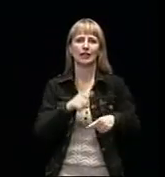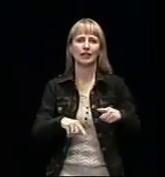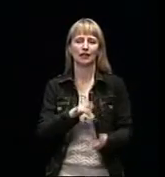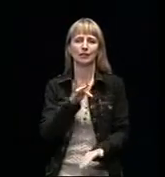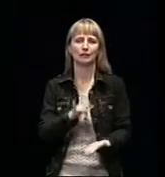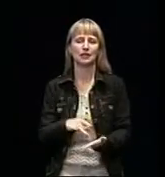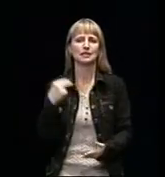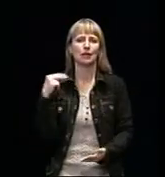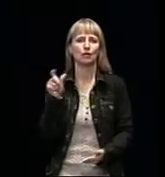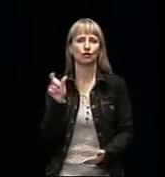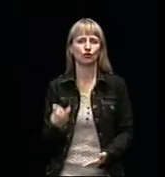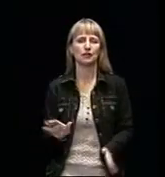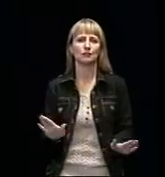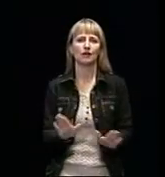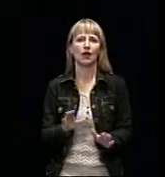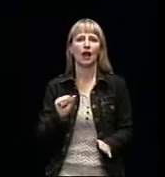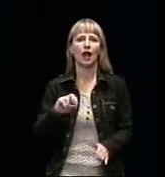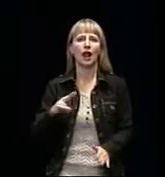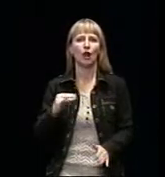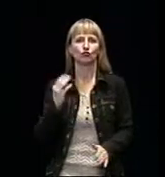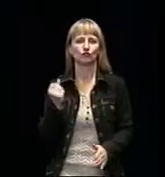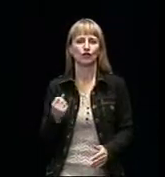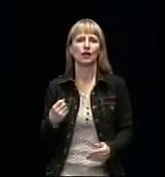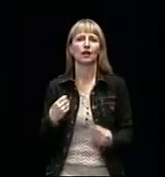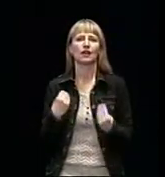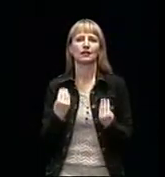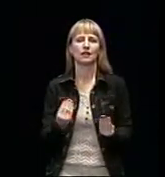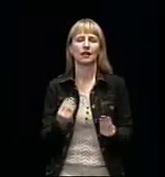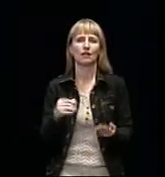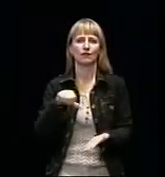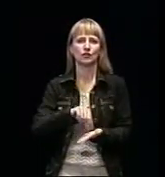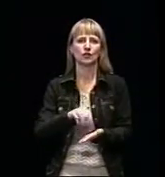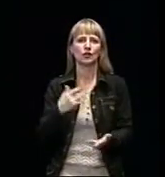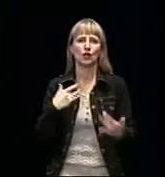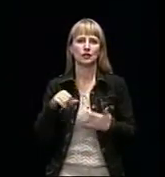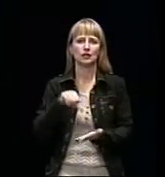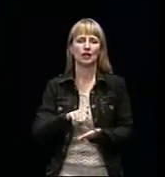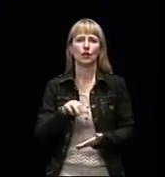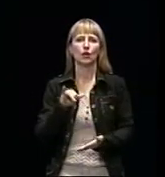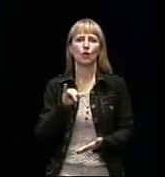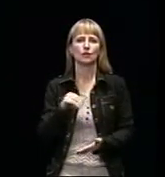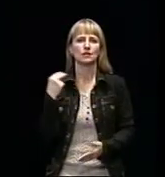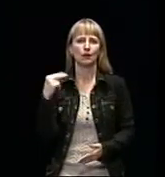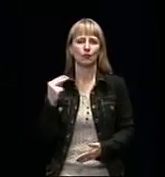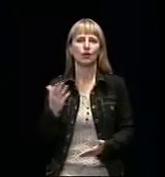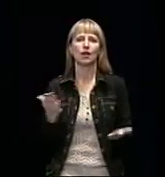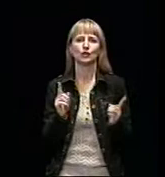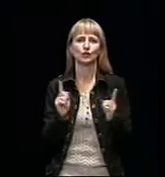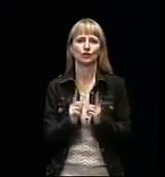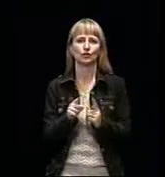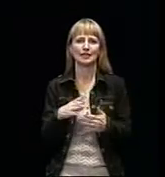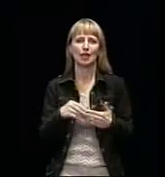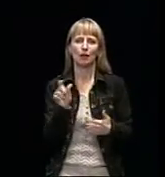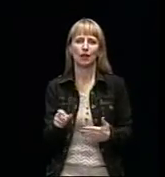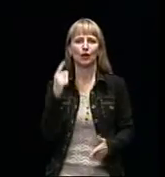місто. Запоріжанка, співачка Альоша дала автограф-сесію і концерт у Запоріжжі. Як зустрічали її